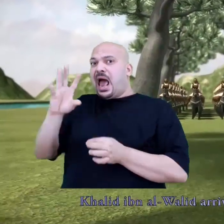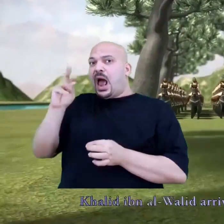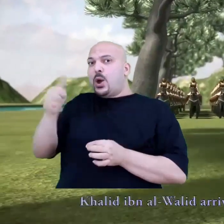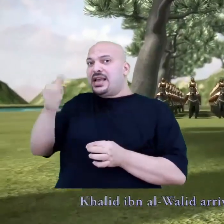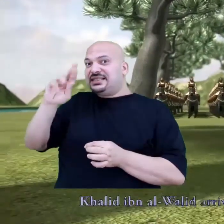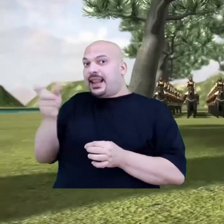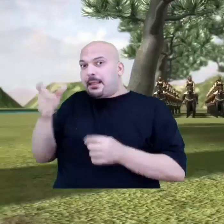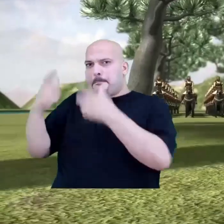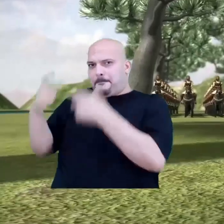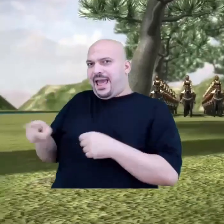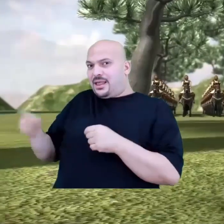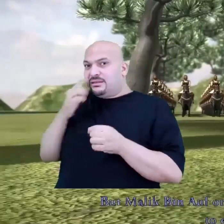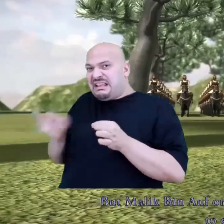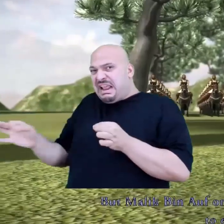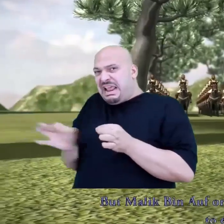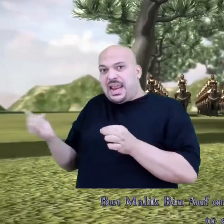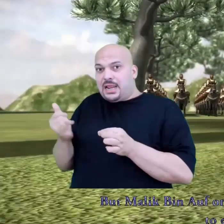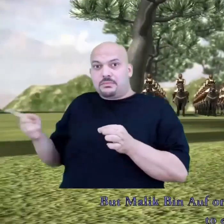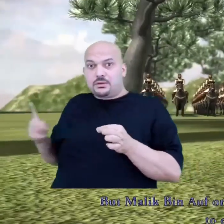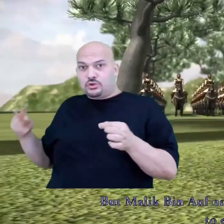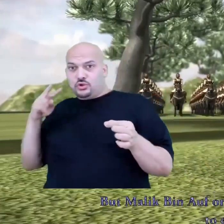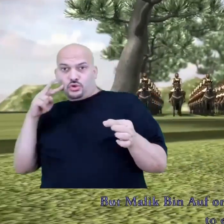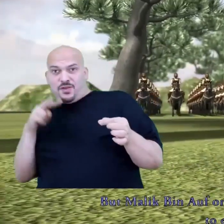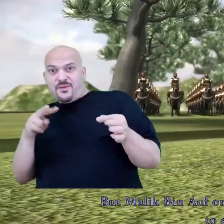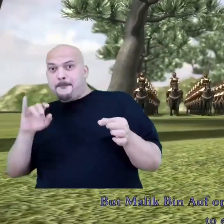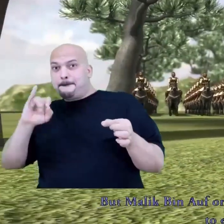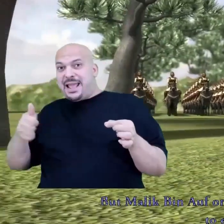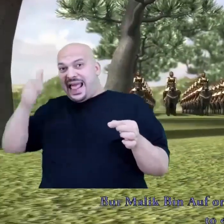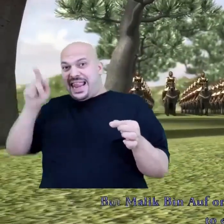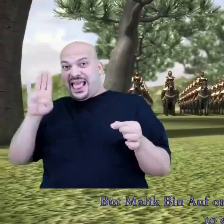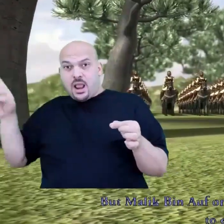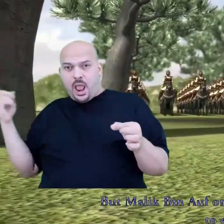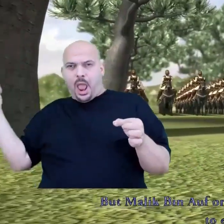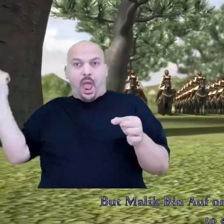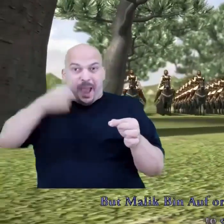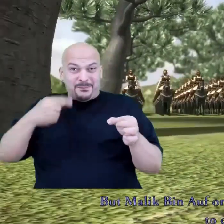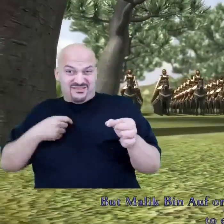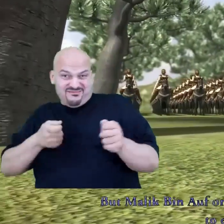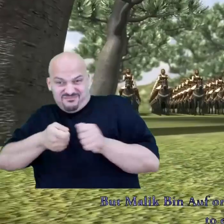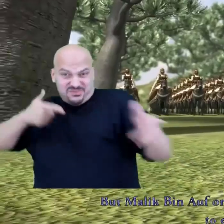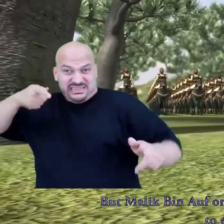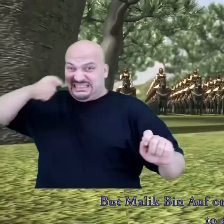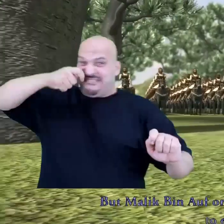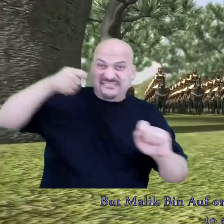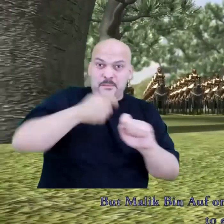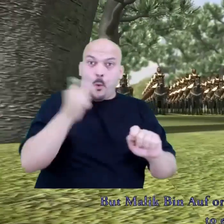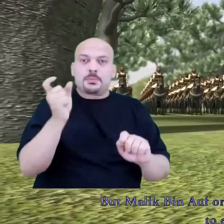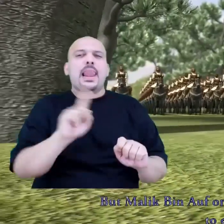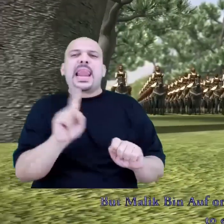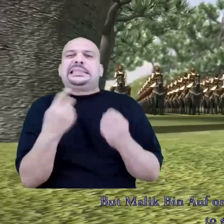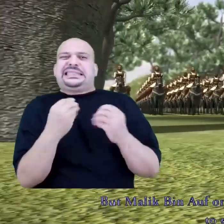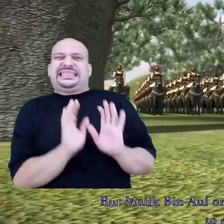من هوازن، لكن مالك بن عوف أمرهم أن ينتظروا قليلاً